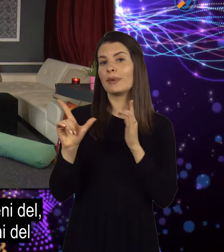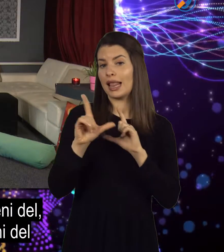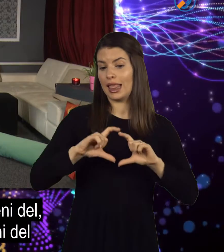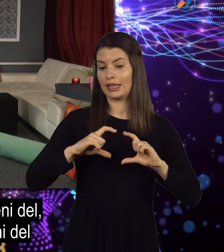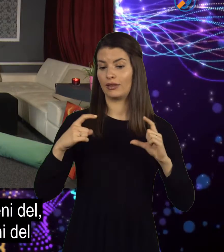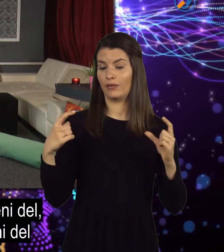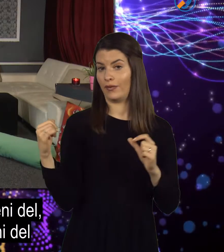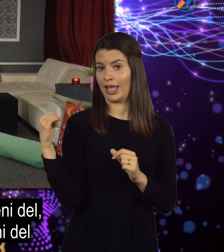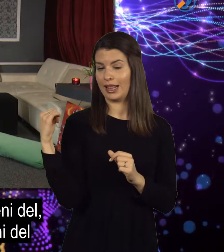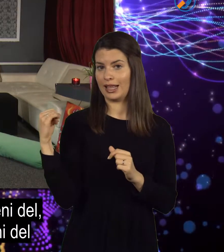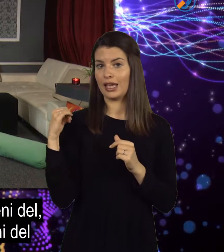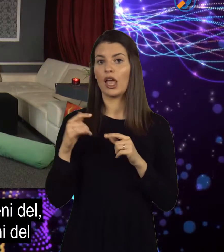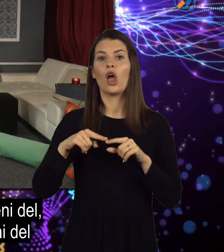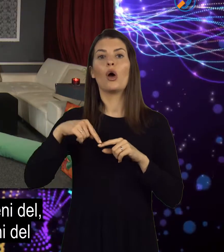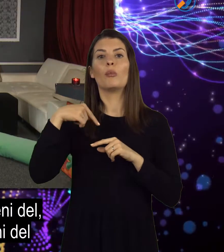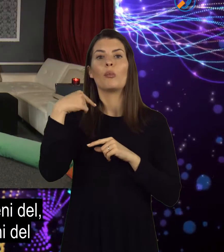del,